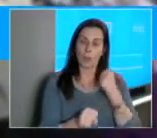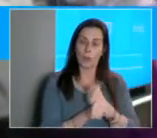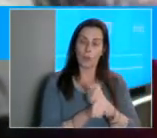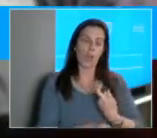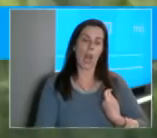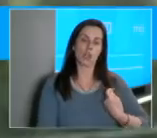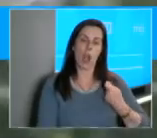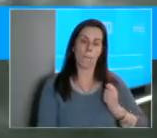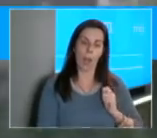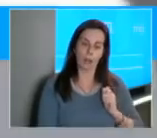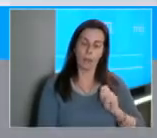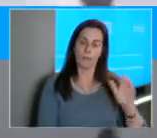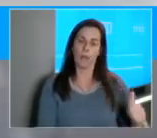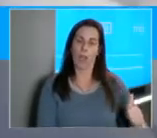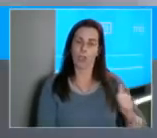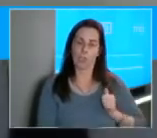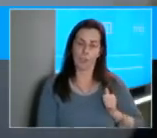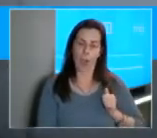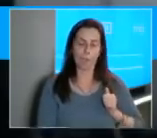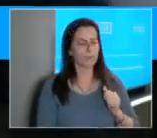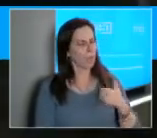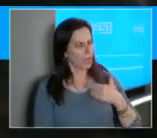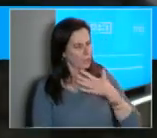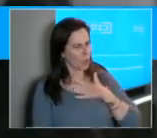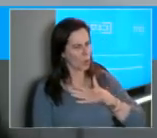ביטחון כללי, כוחות הביטחון וצהל בראשם. אני רוצה